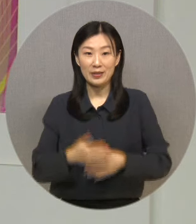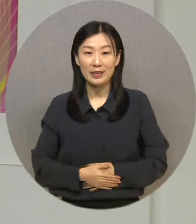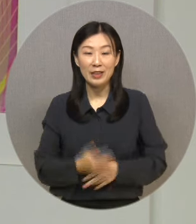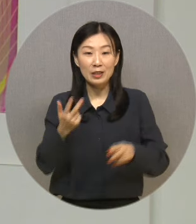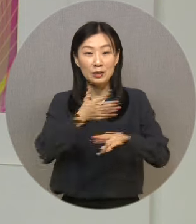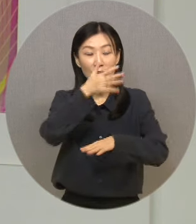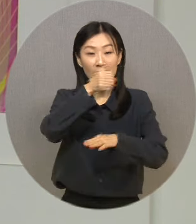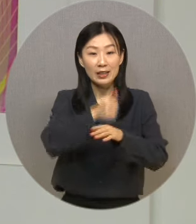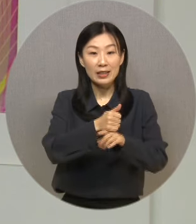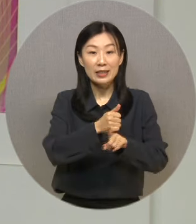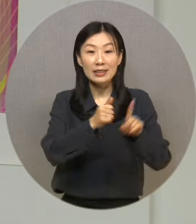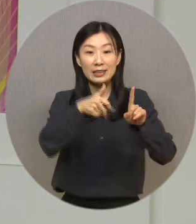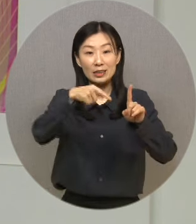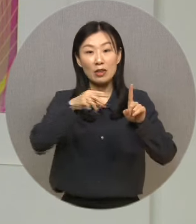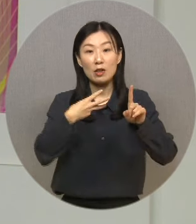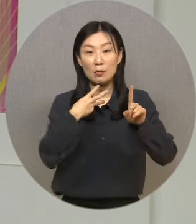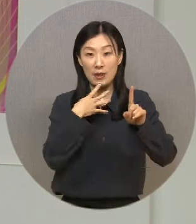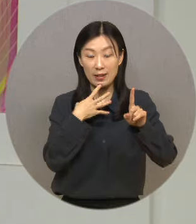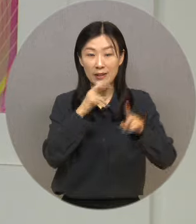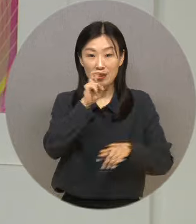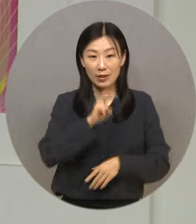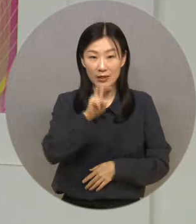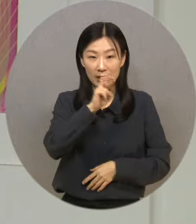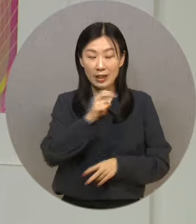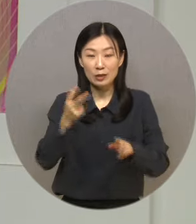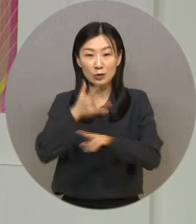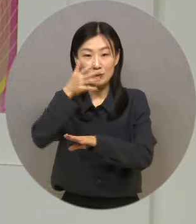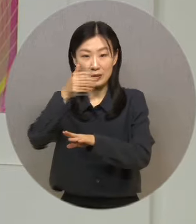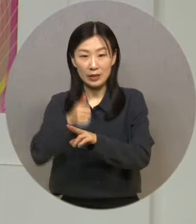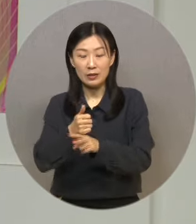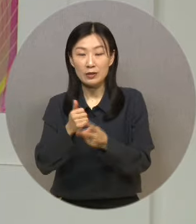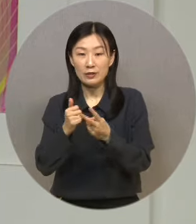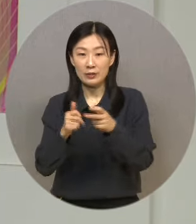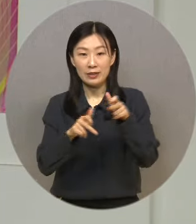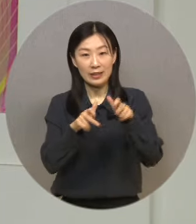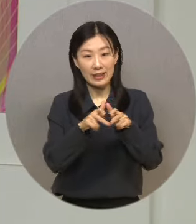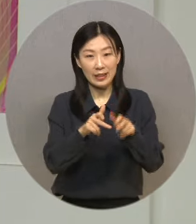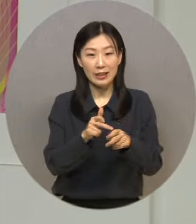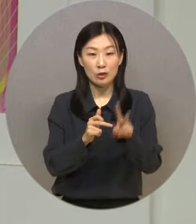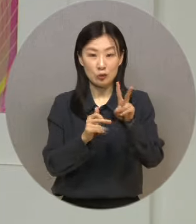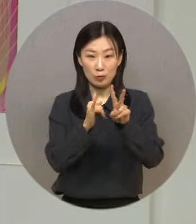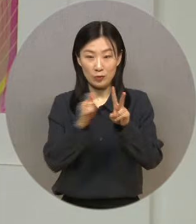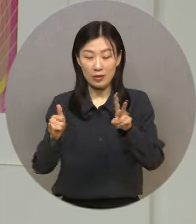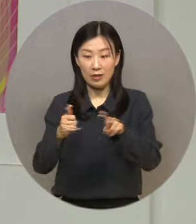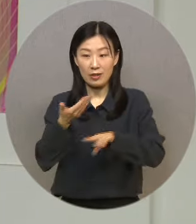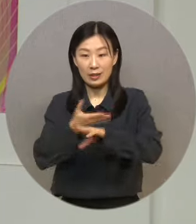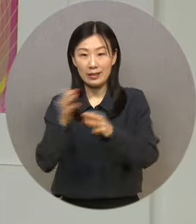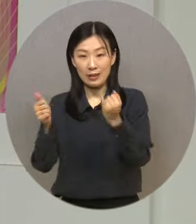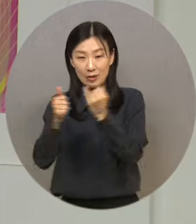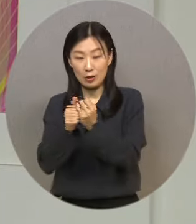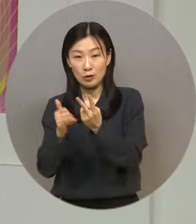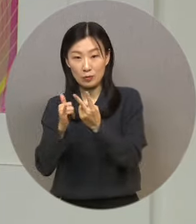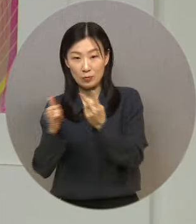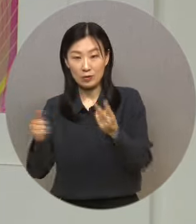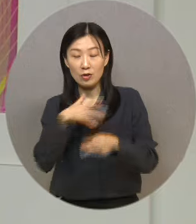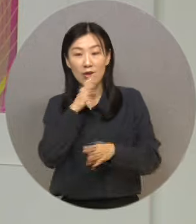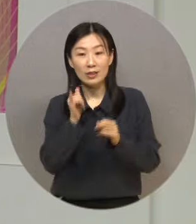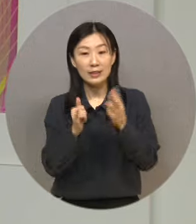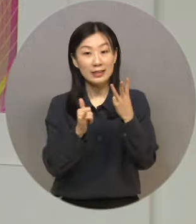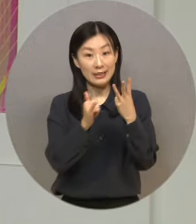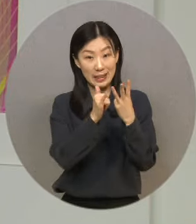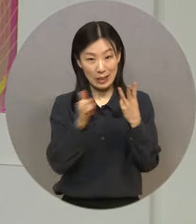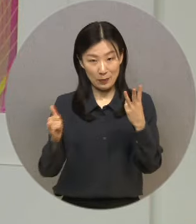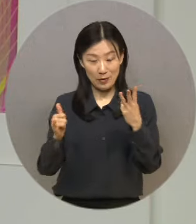주간 본선은 장애인 부문 2분, 네. 다문화 가족 부문 2분, 네. 그리고 어르신 부문 3분